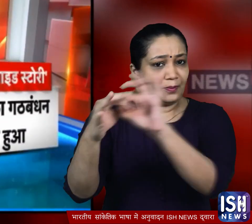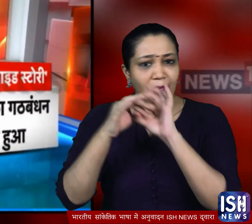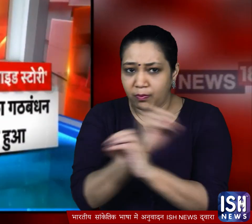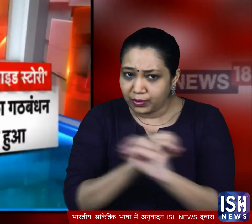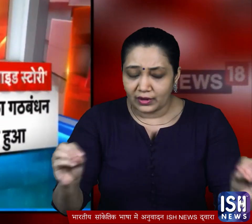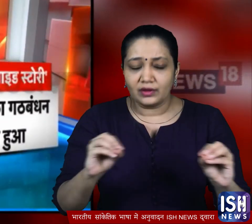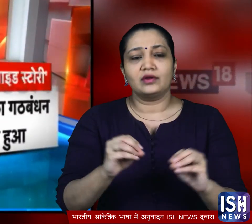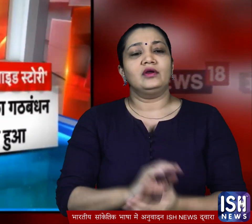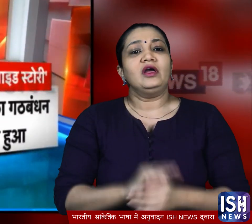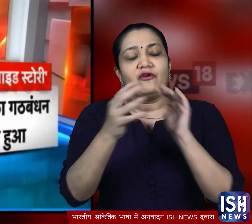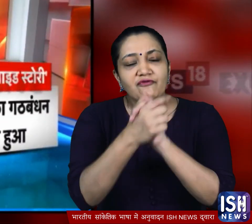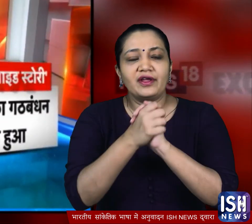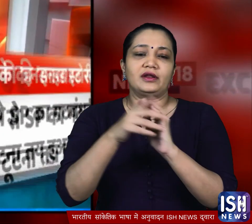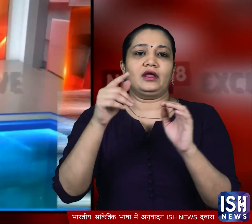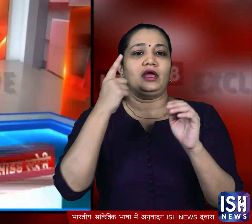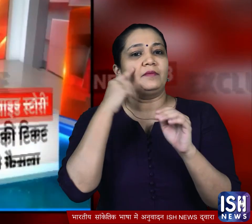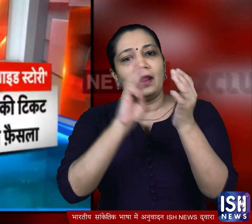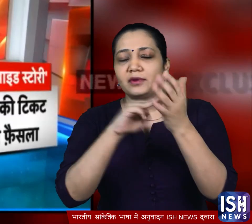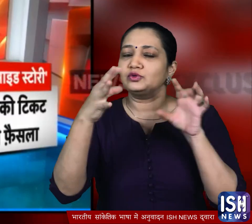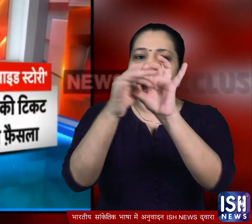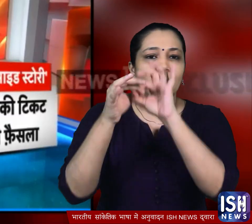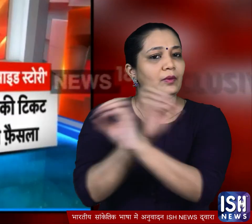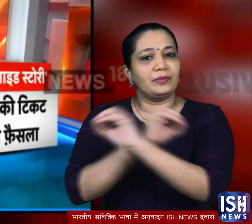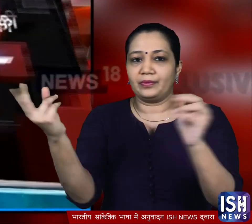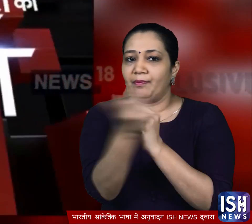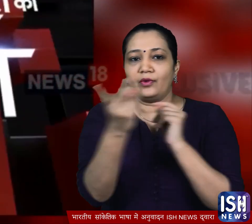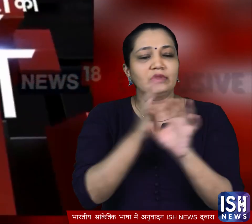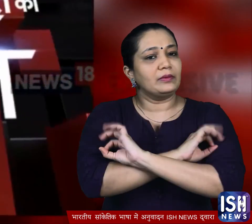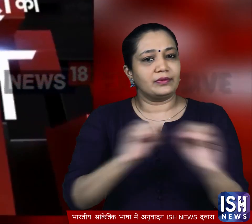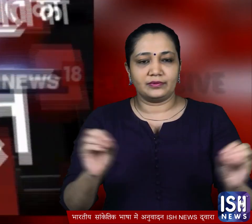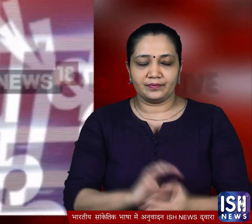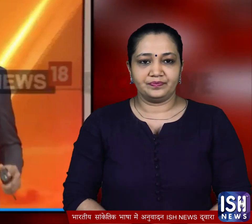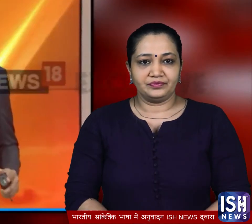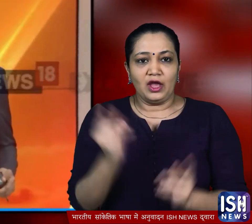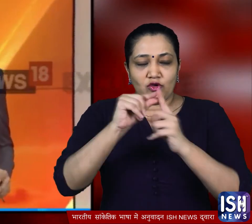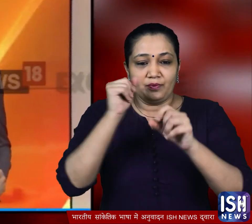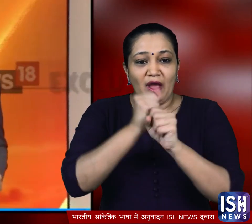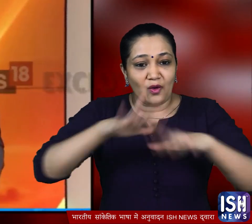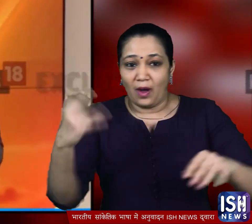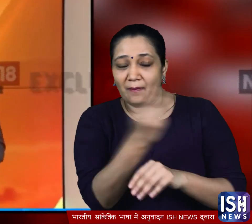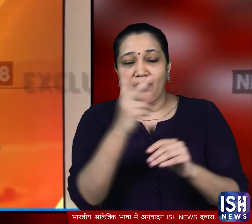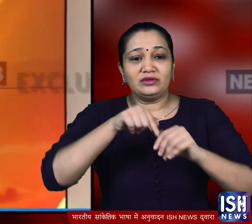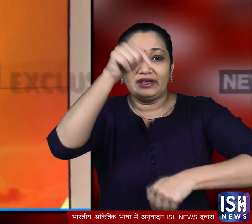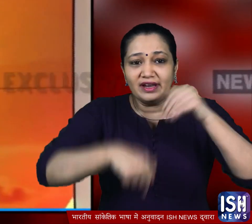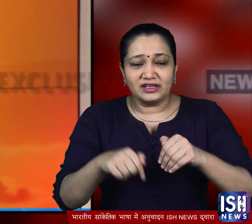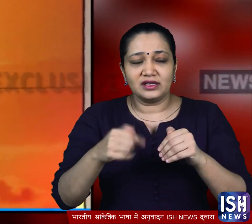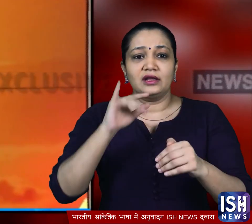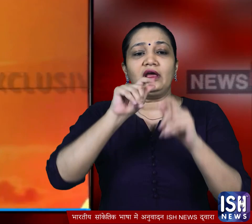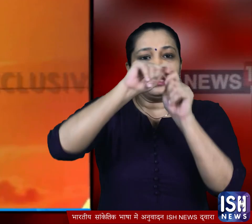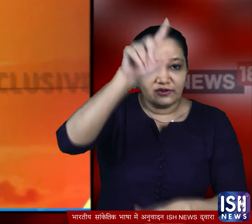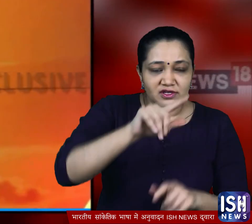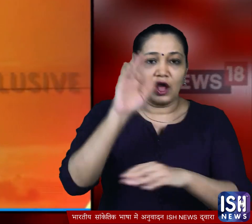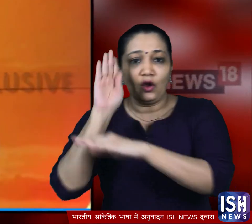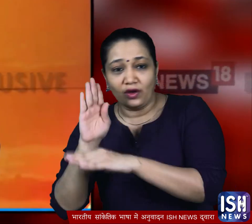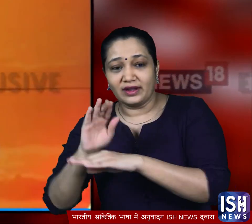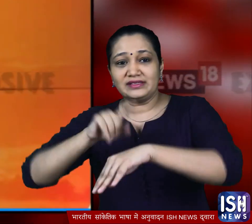कोई गठबंधन होगा और ना ही उनके दोस्त इमरान मसूद को ही समाजवादी पार्टी की टिकट दी जाएगी। यूपी और गोवा में होने वाले विधानसभा चुनाव में